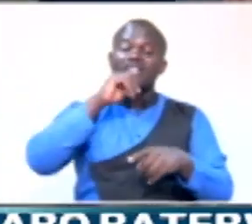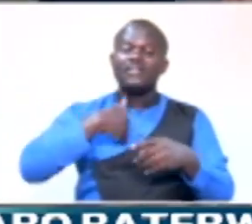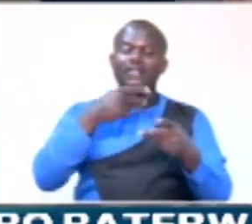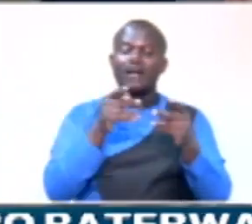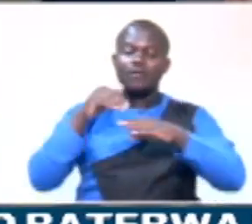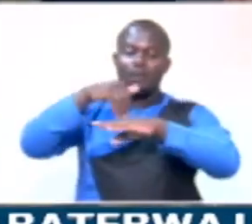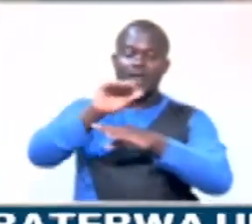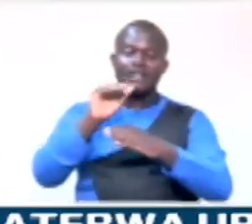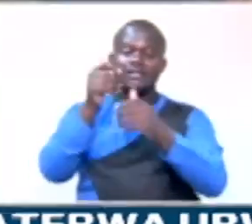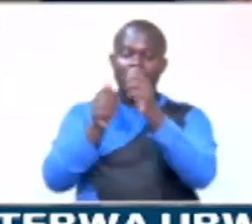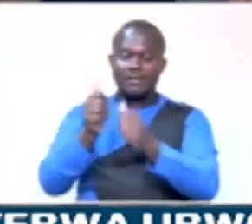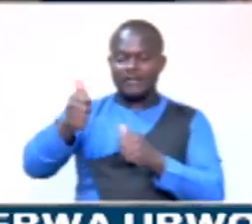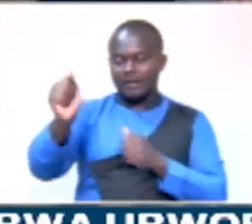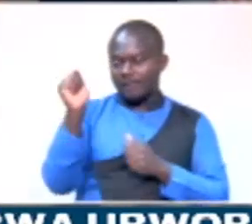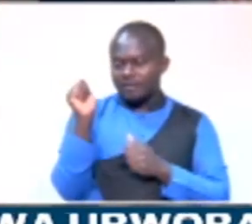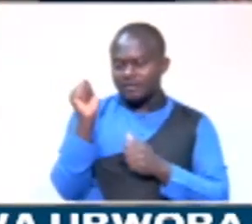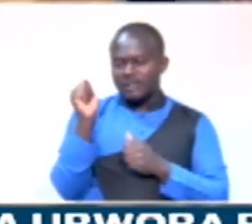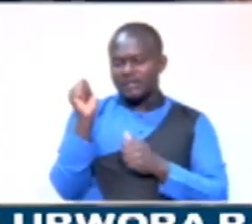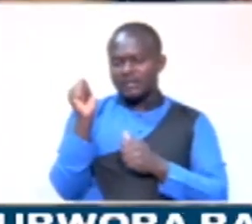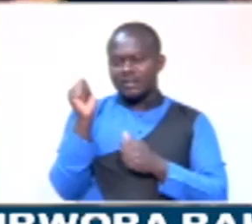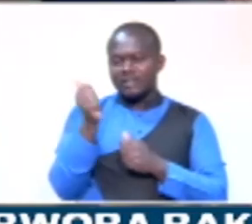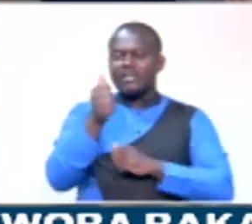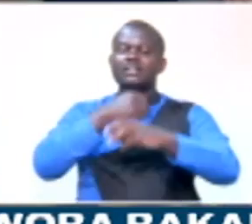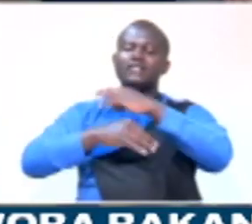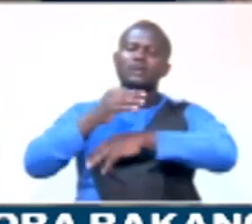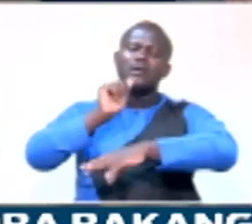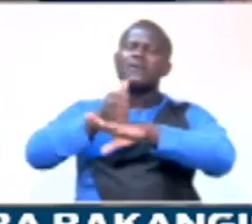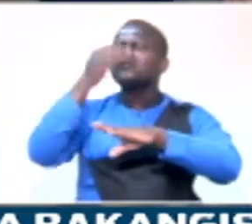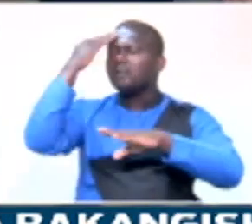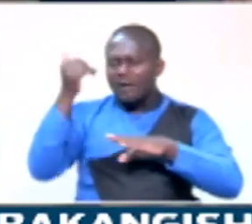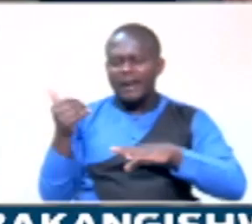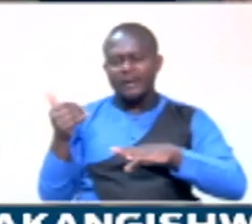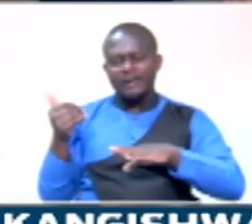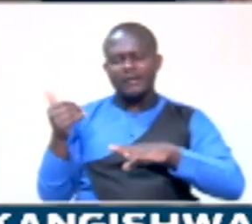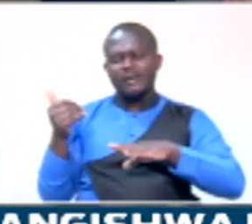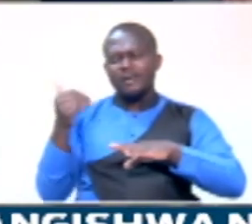amata yabo. Mbere hose si izo nganda mwashyizeho iziki?